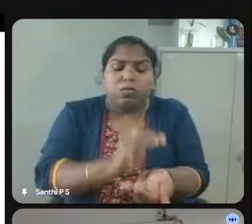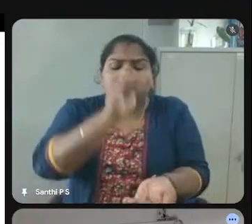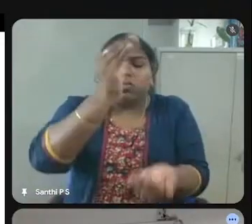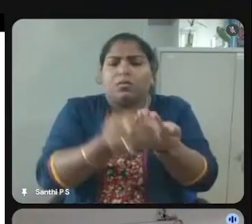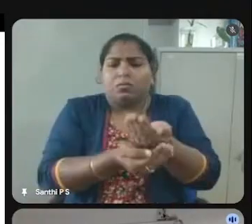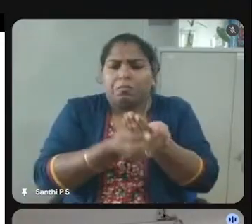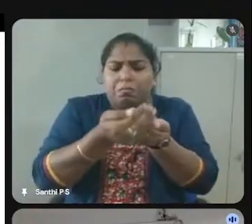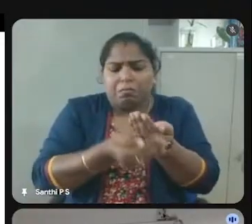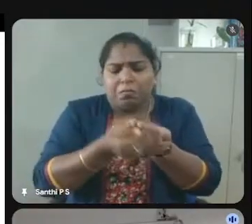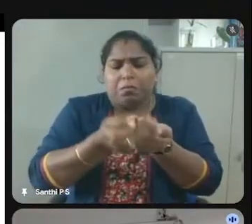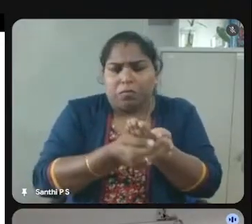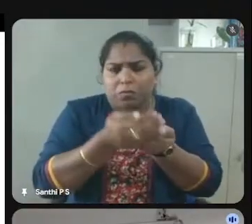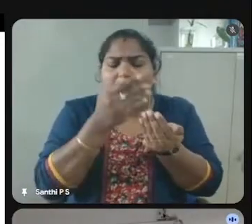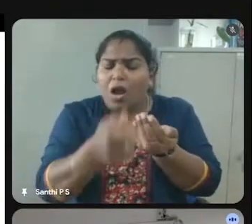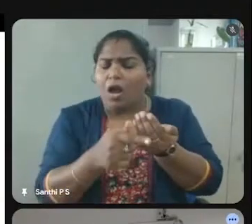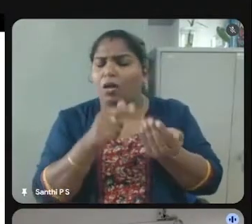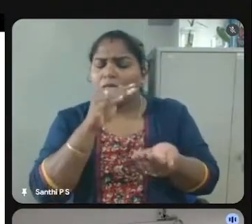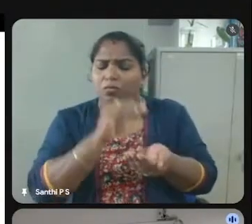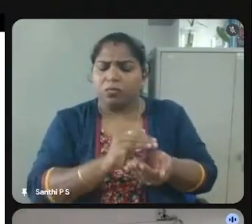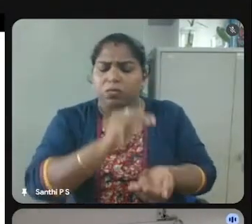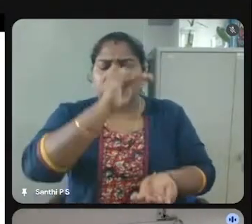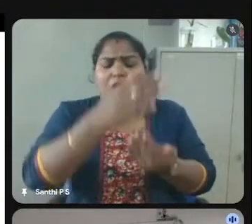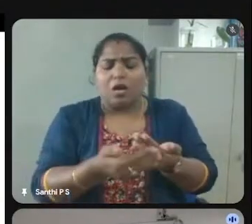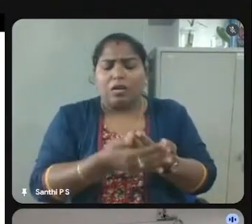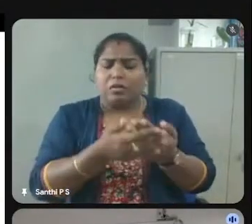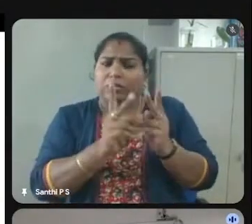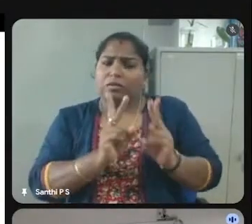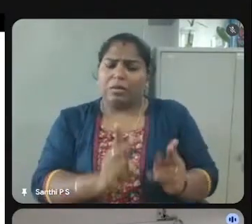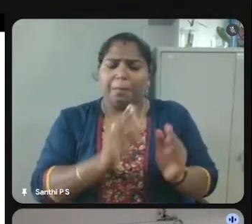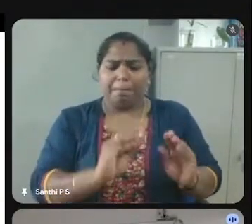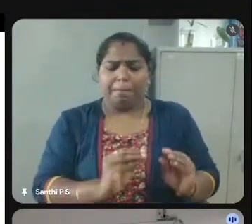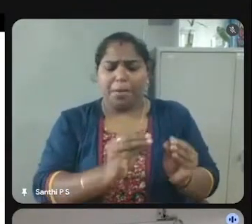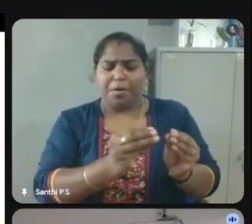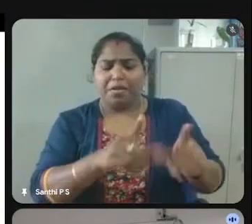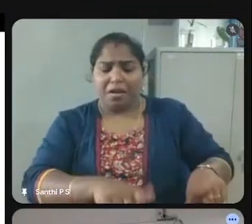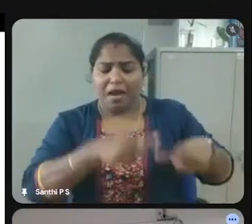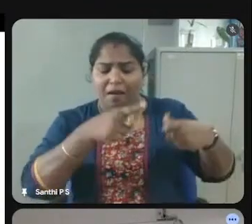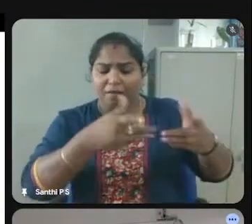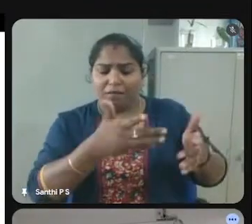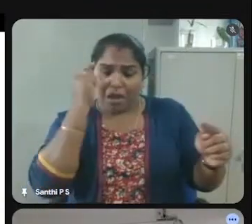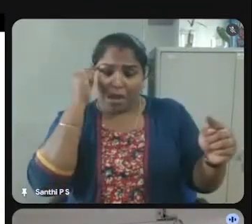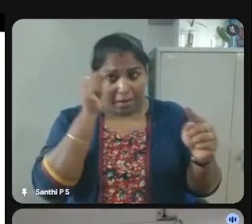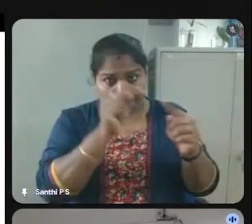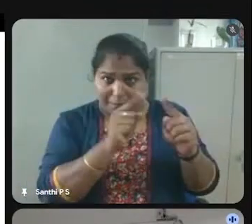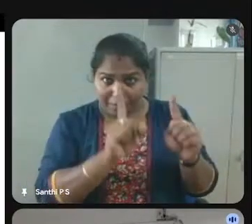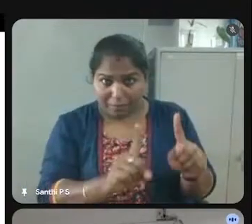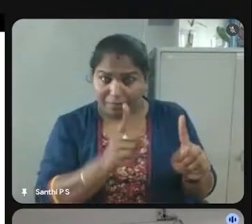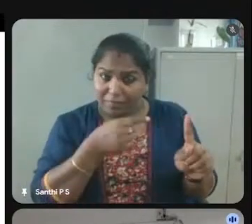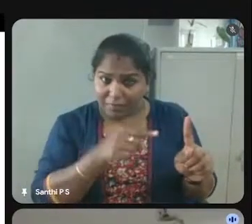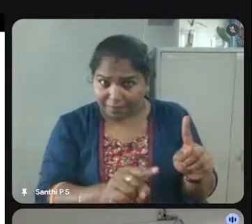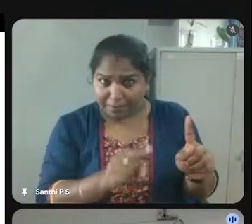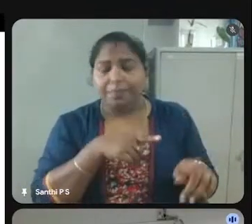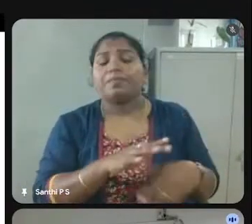കുഞ്ഞിന്റെ പരിചരണത്തിൽ ഒരു സ്ഥിരത നിലനിർത്തുക എന്നുള്ളത് വളരെ അത്യാവശ്യമായിട്ടുള്ള കാര്യമാണ്. അപ്പോ